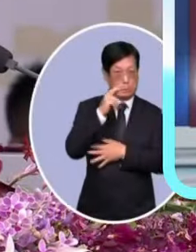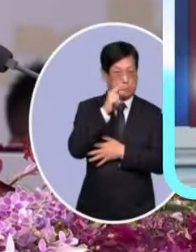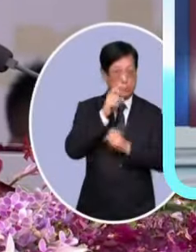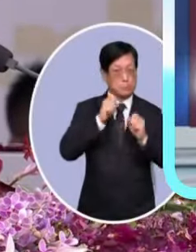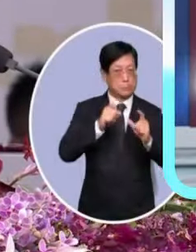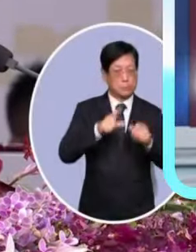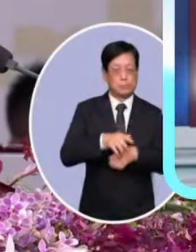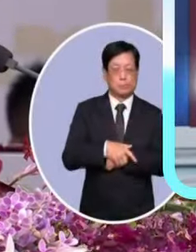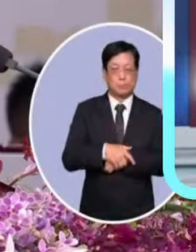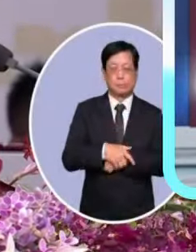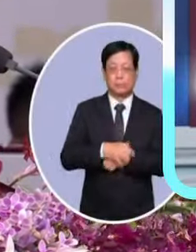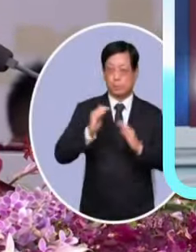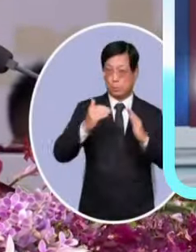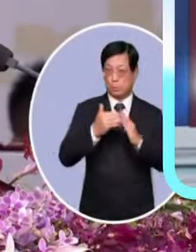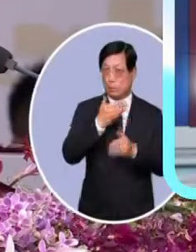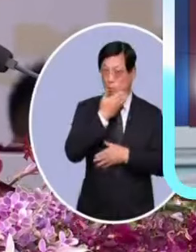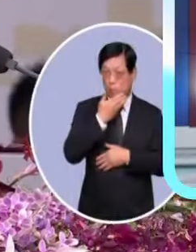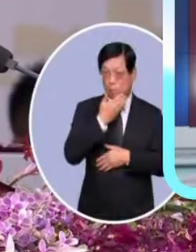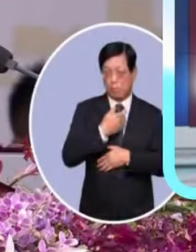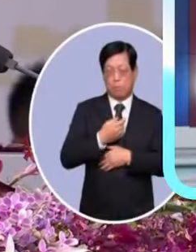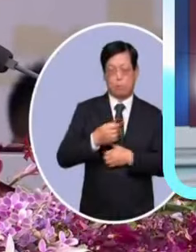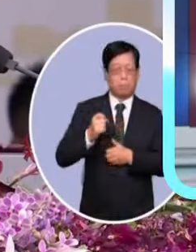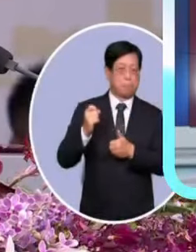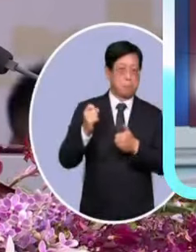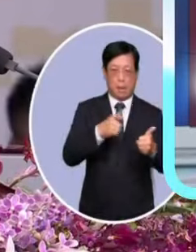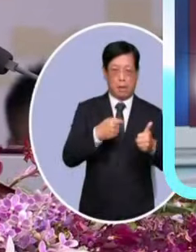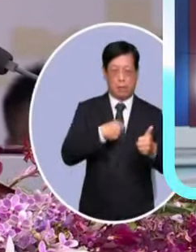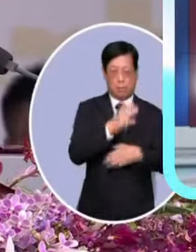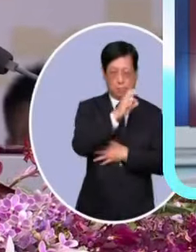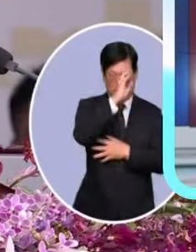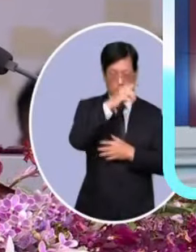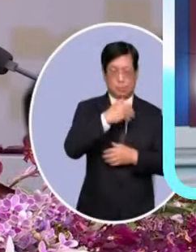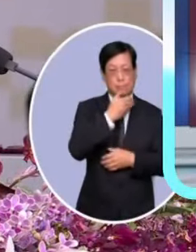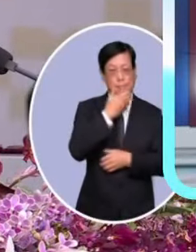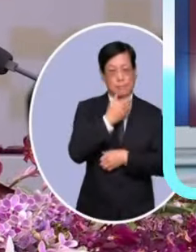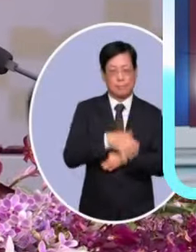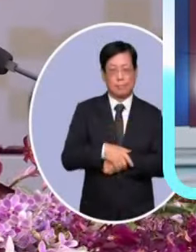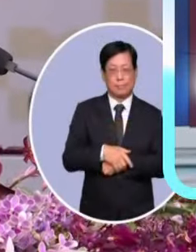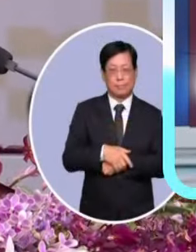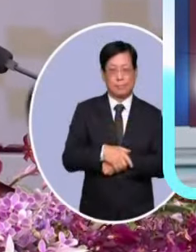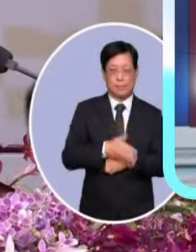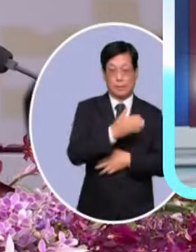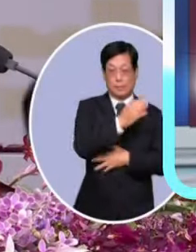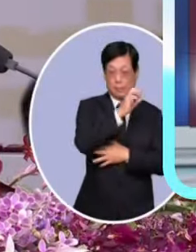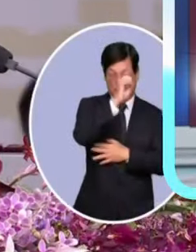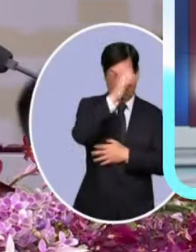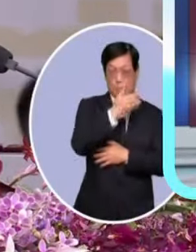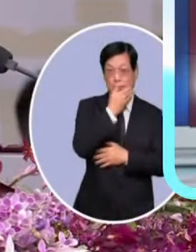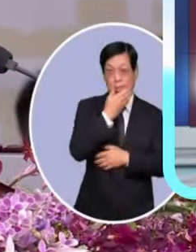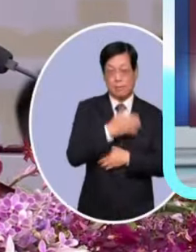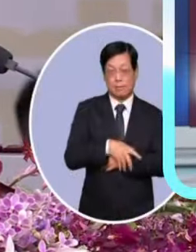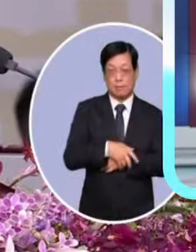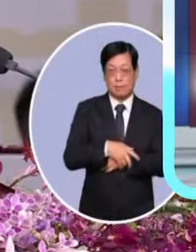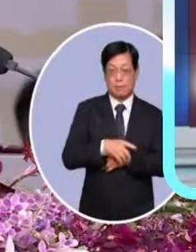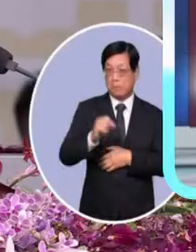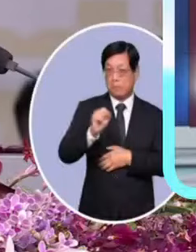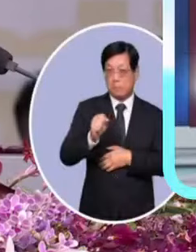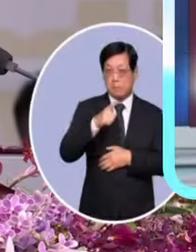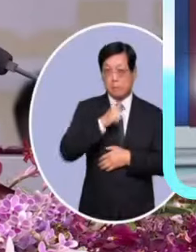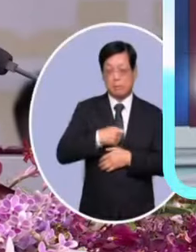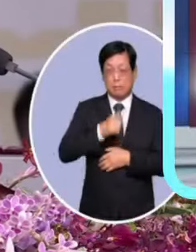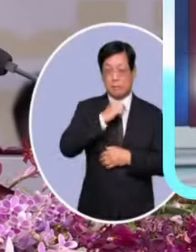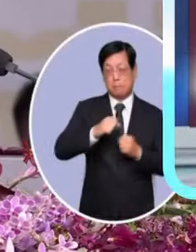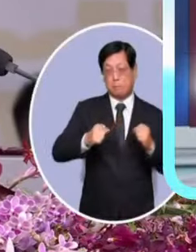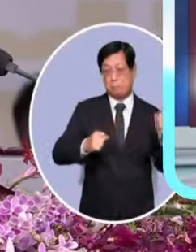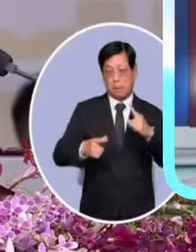接搬到台面上讲，哦，蔡英文讲互不隶属，他只讲过两次，欸，而且都是在国庆日讲